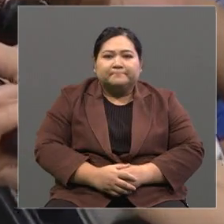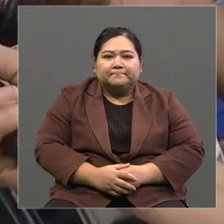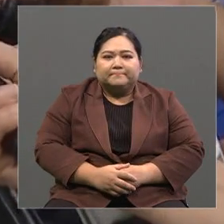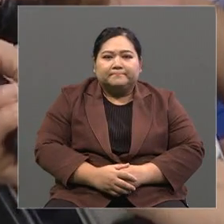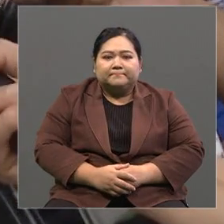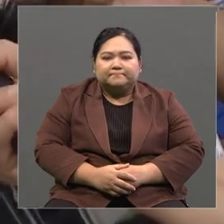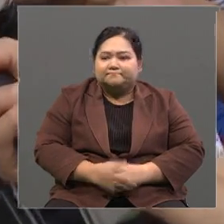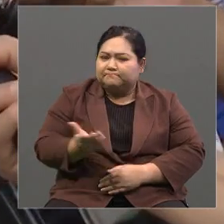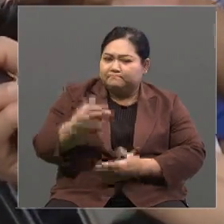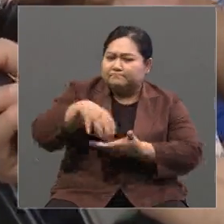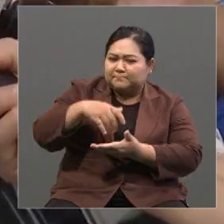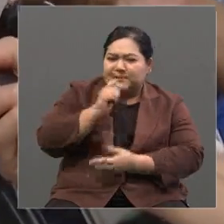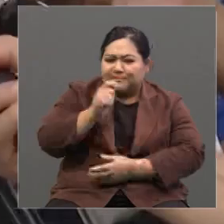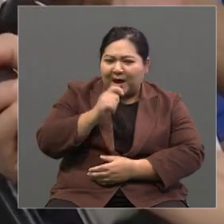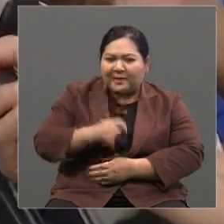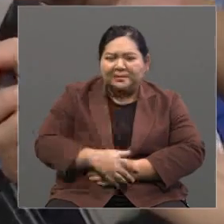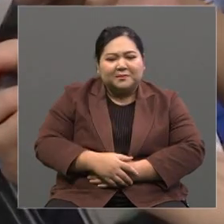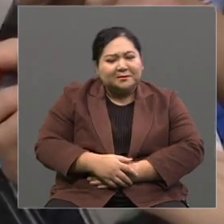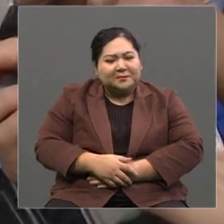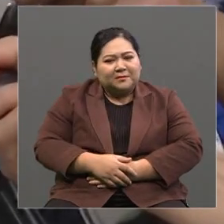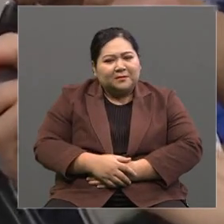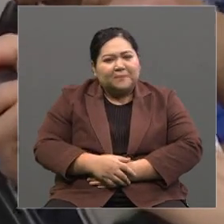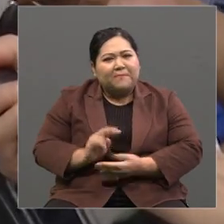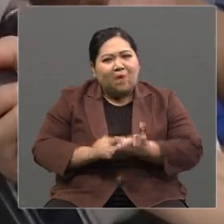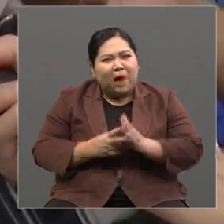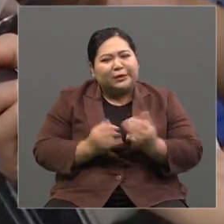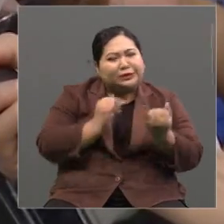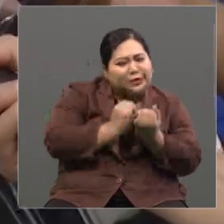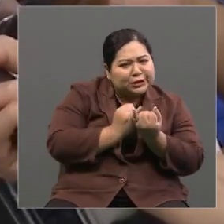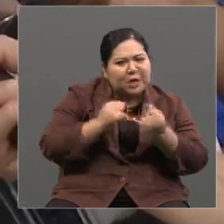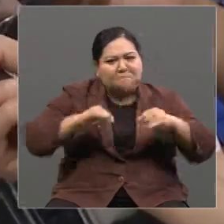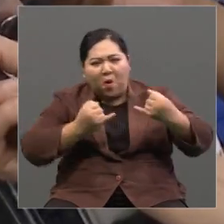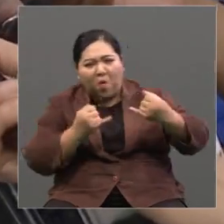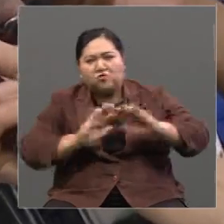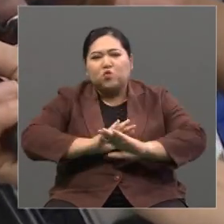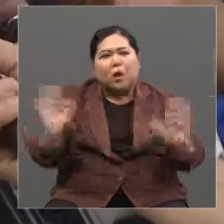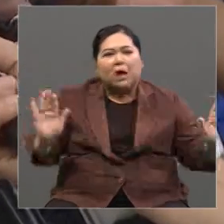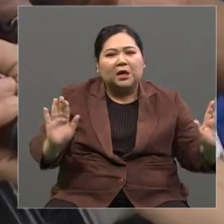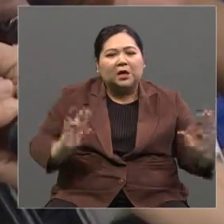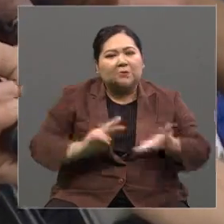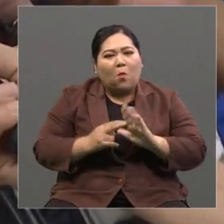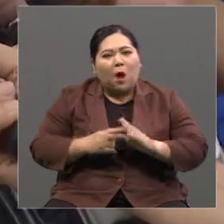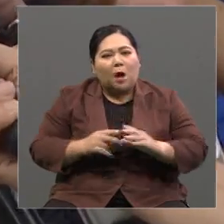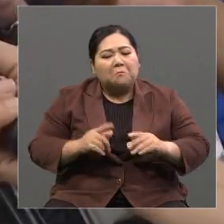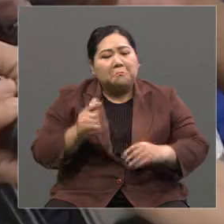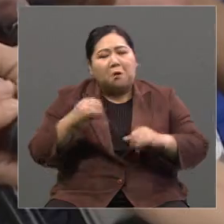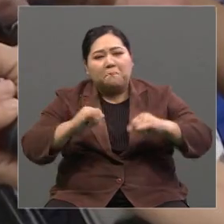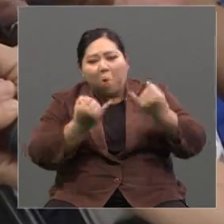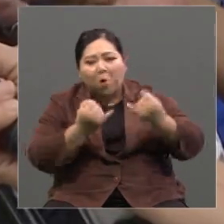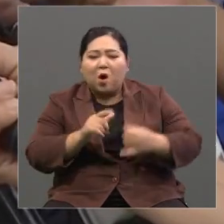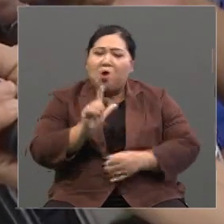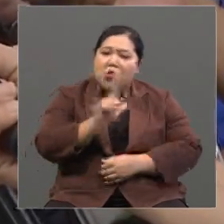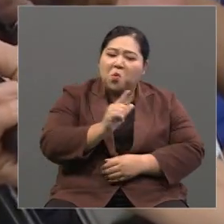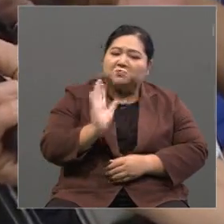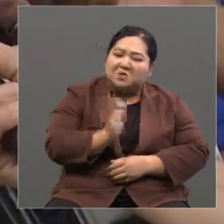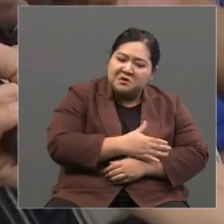คือถ้าฟังแบบนี้การ ยังไง ไม่มีลุงถ้าฟังแบบคือการสลายขั้วเห็นไหมคะเน้นย้ำว่าสลายขั้วคือมันไม่มีแล้วอะทั้งไม่มีทั้งลุง